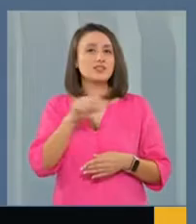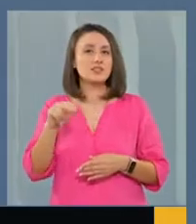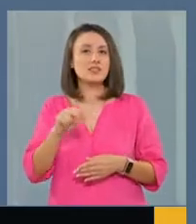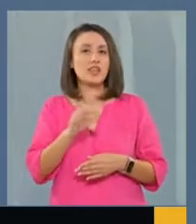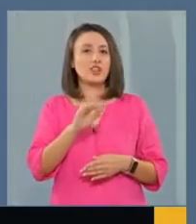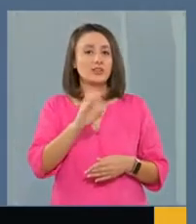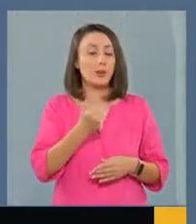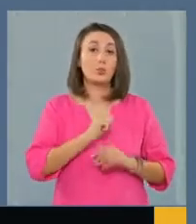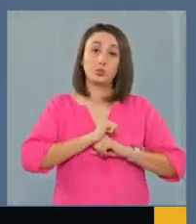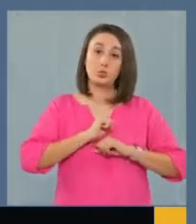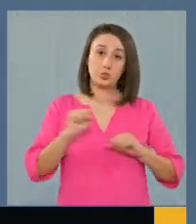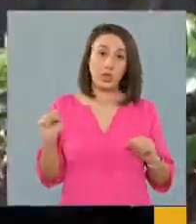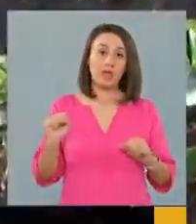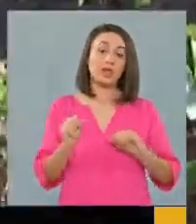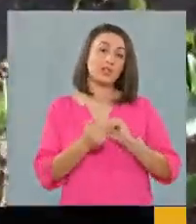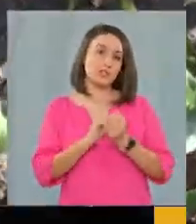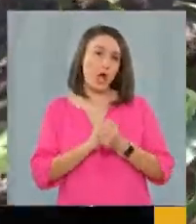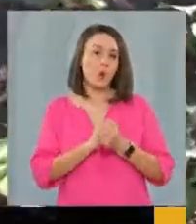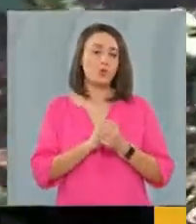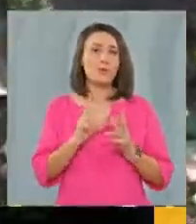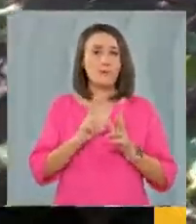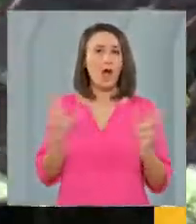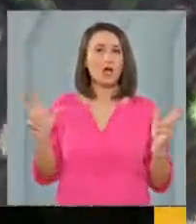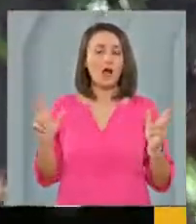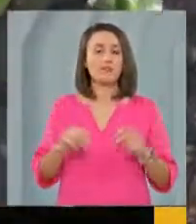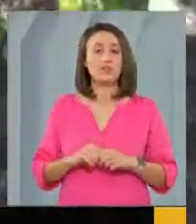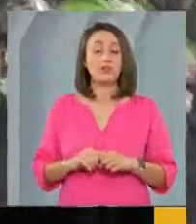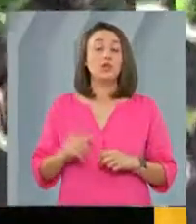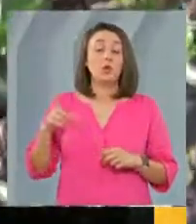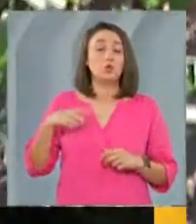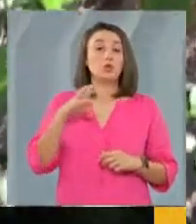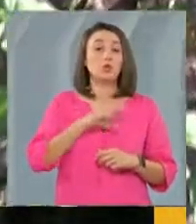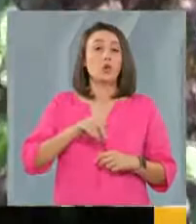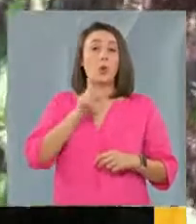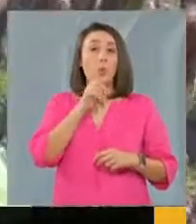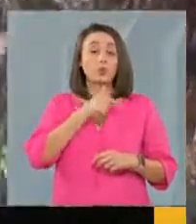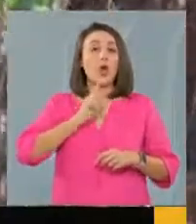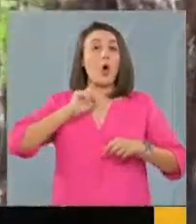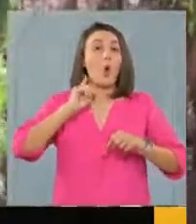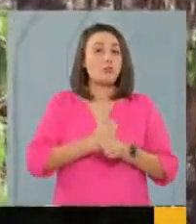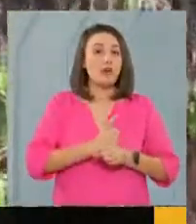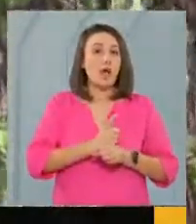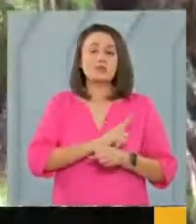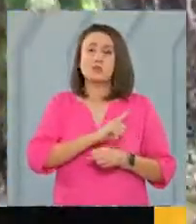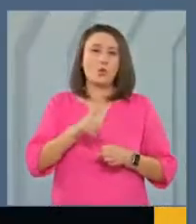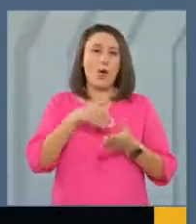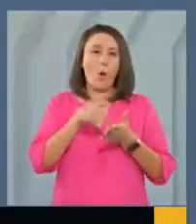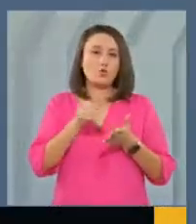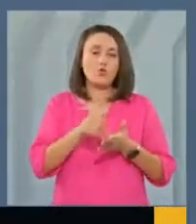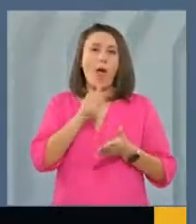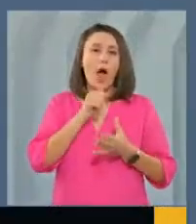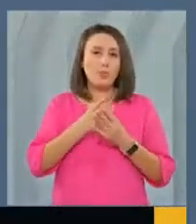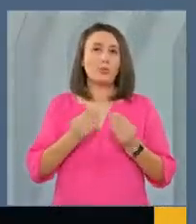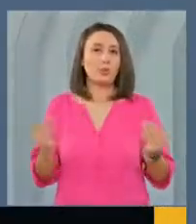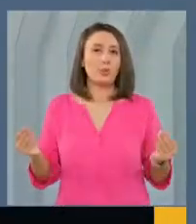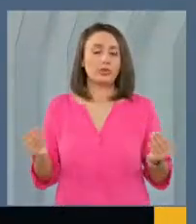moderată, puternică sau chiar extremă. Și deja sunt multe zone în țară unde autoritățile au impus restricții privind consumul de apă. În ceea ce